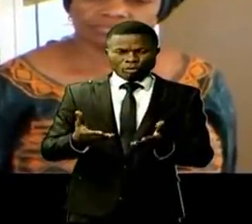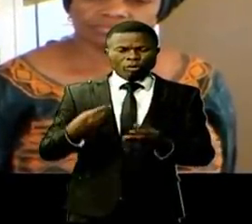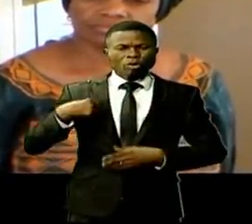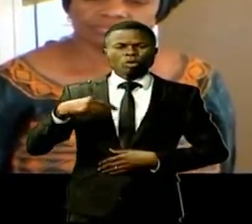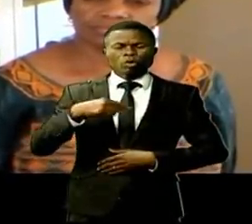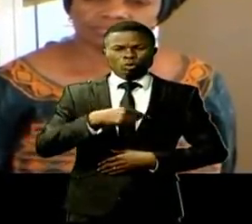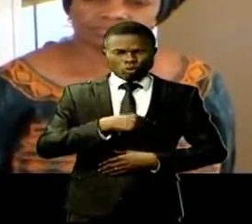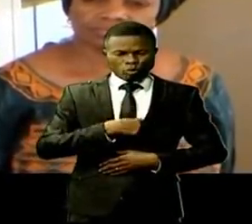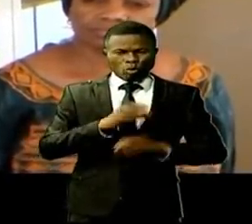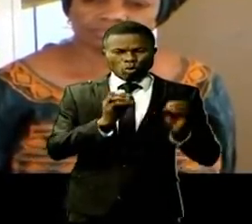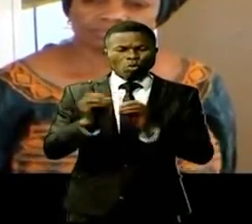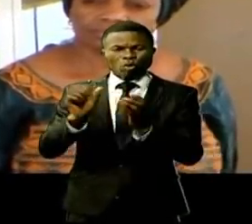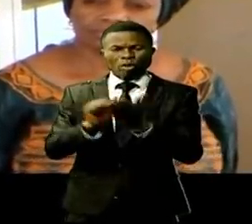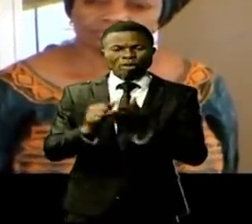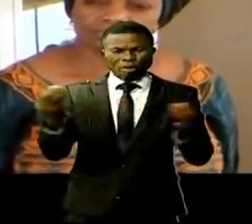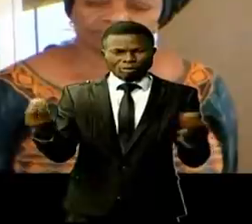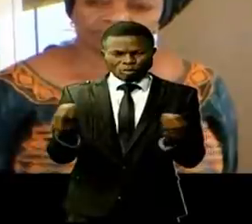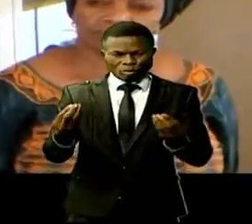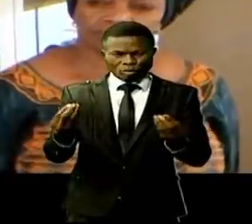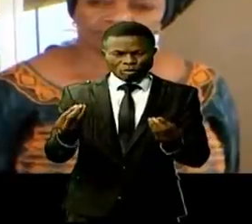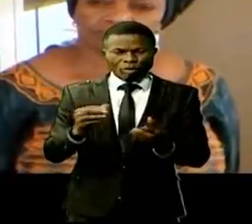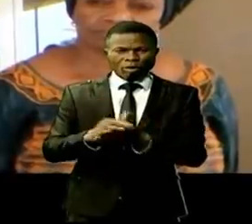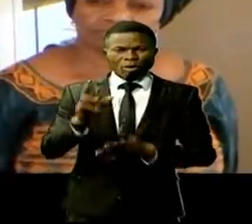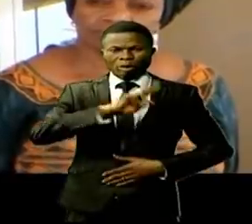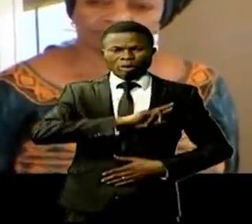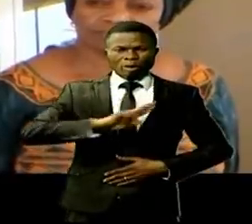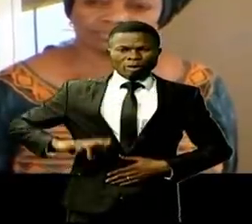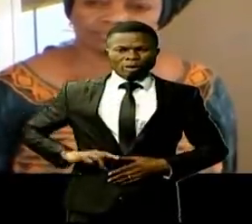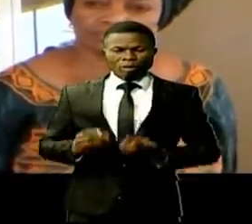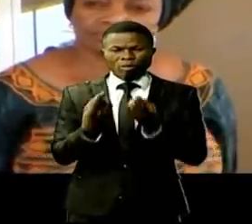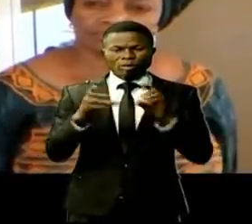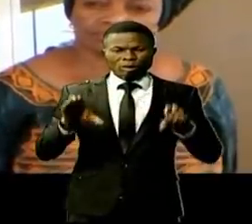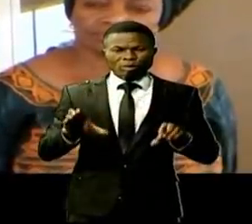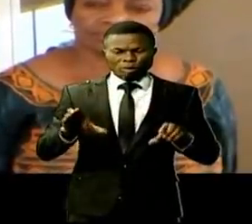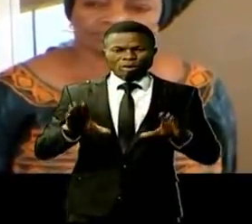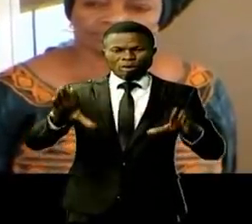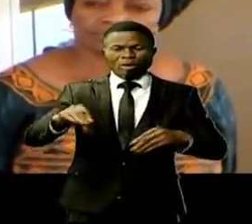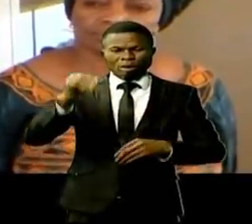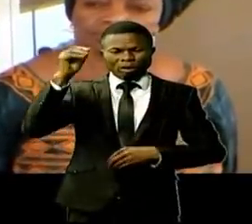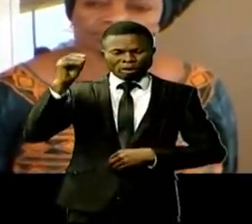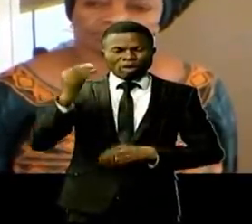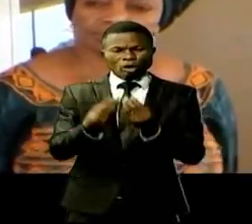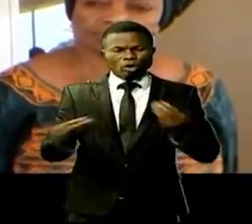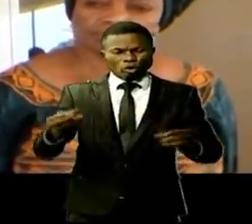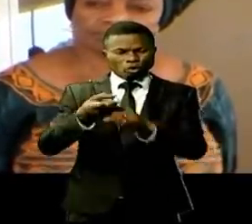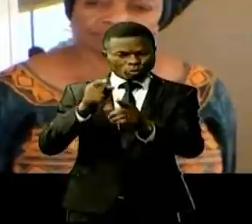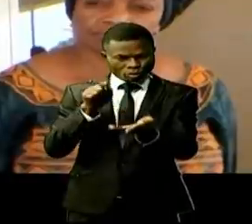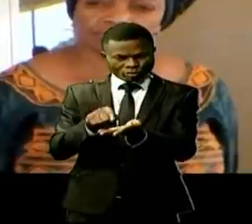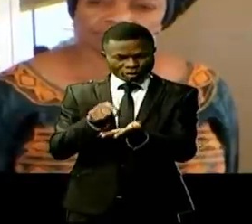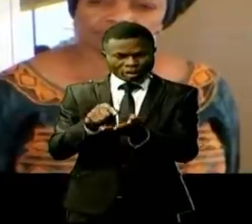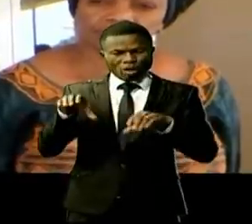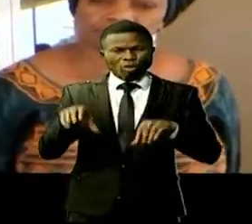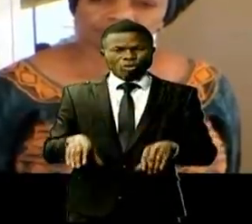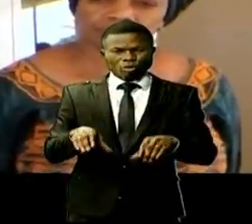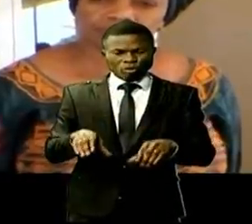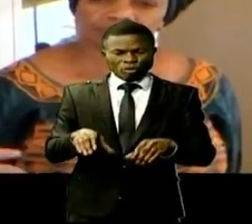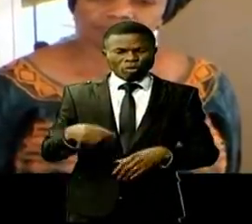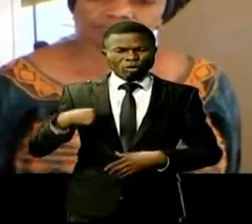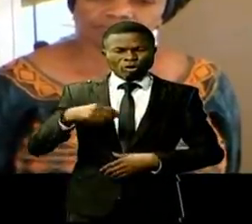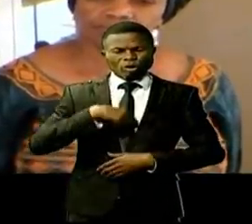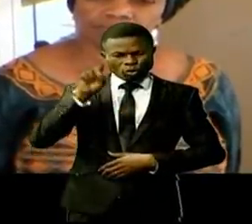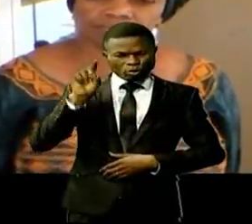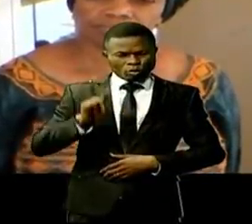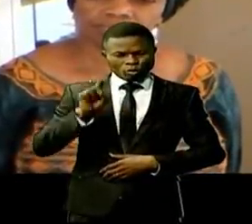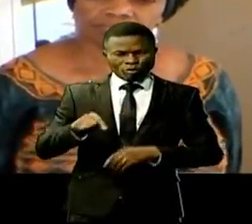avons fait ça? Eh bien, c'est parce que la République démocratique du Congo est un pays solution. Mais il faut à présent